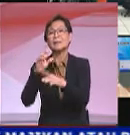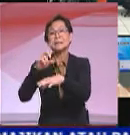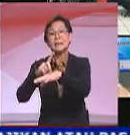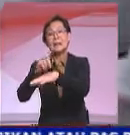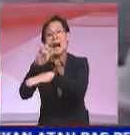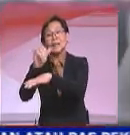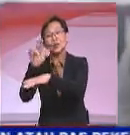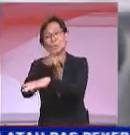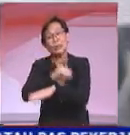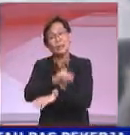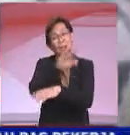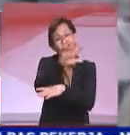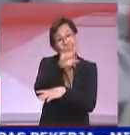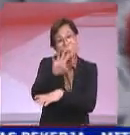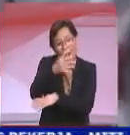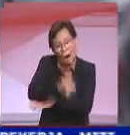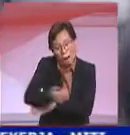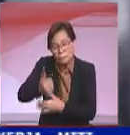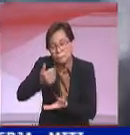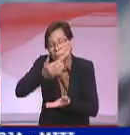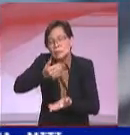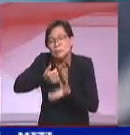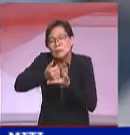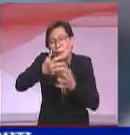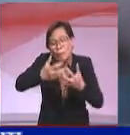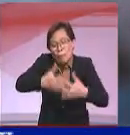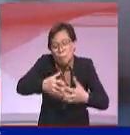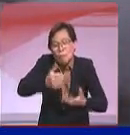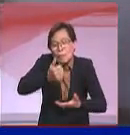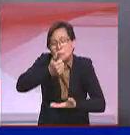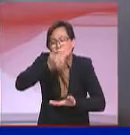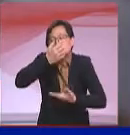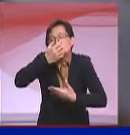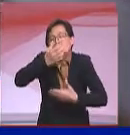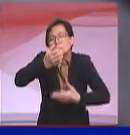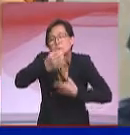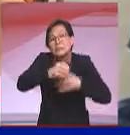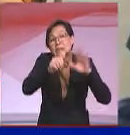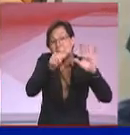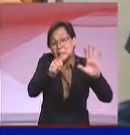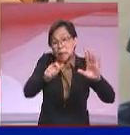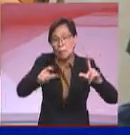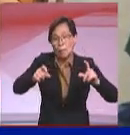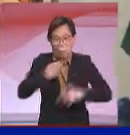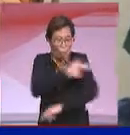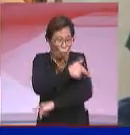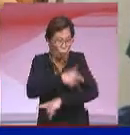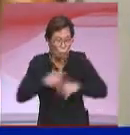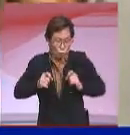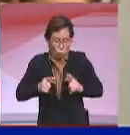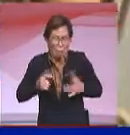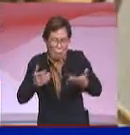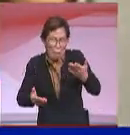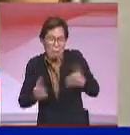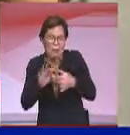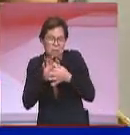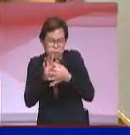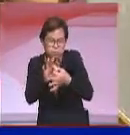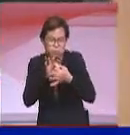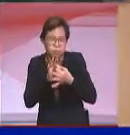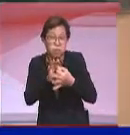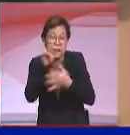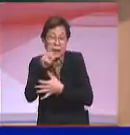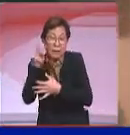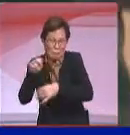ICU beserta 54 alat bantuan pernafasan. 6 lagi hospital swasta dijangka turut bekerjasama dengan Kementerian Kesihatan